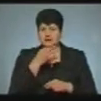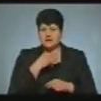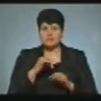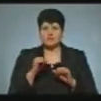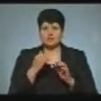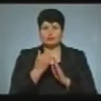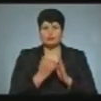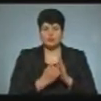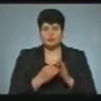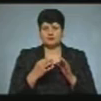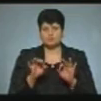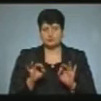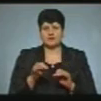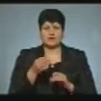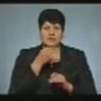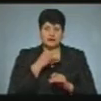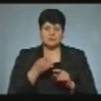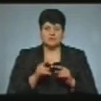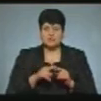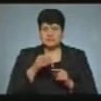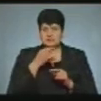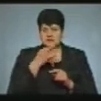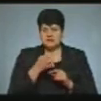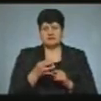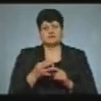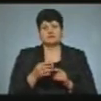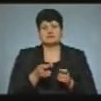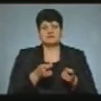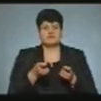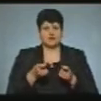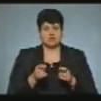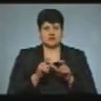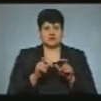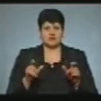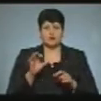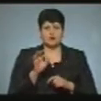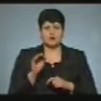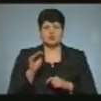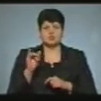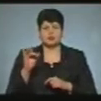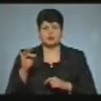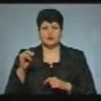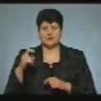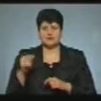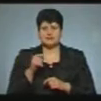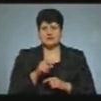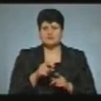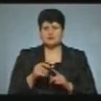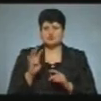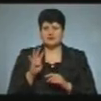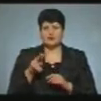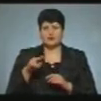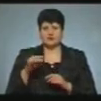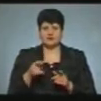урядовою програмою «Доступні ліки». Про це нам повідомила завідувачка цього закладу Ольга Жируха. За її словами, 4 лютого до